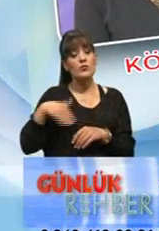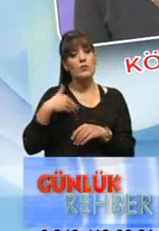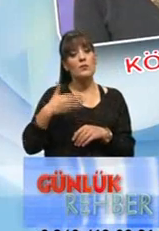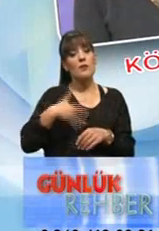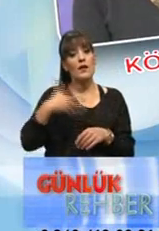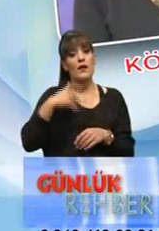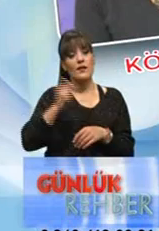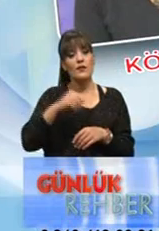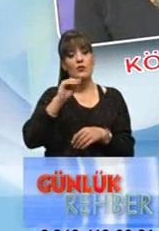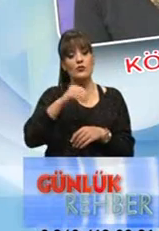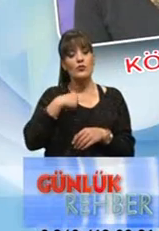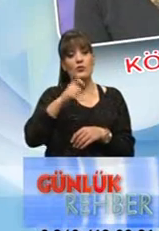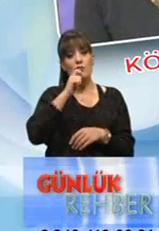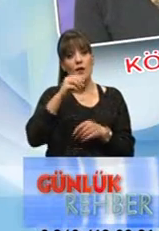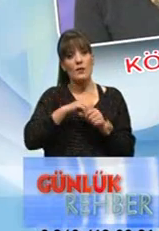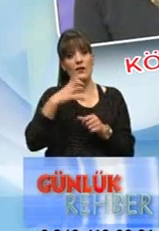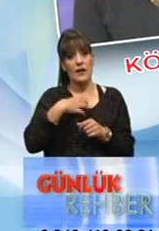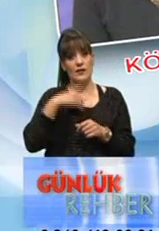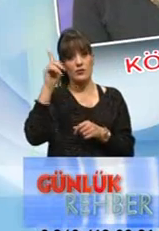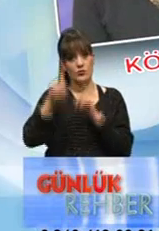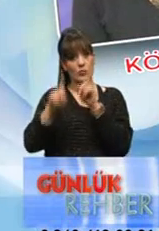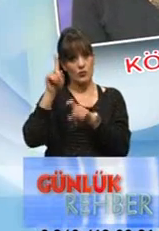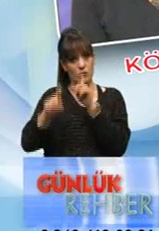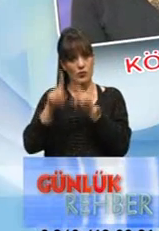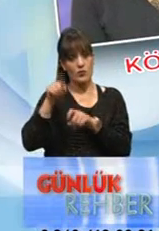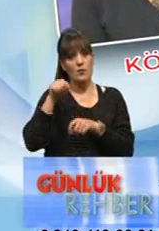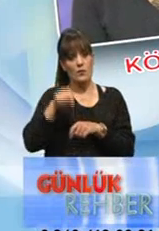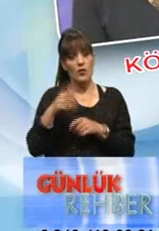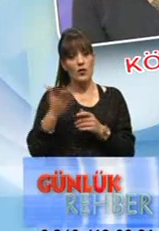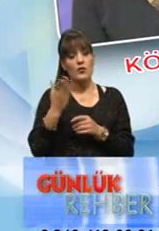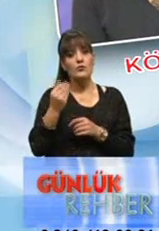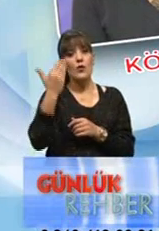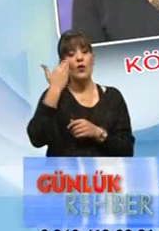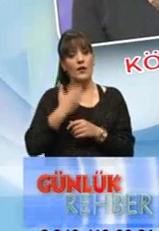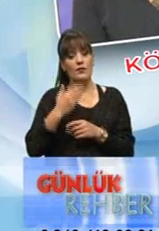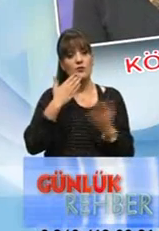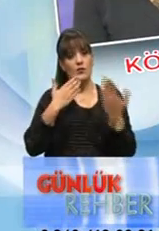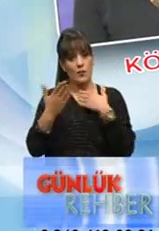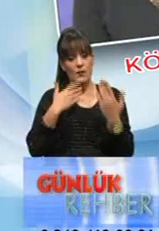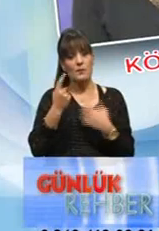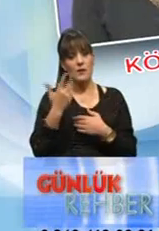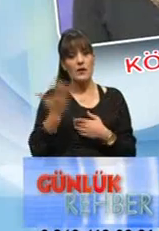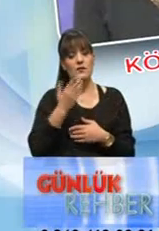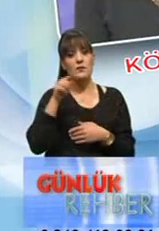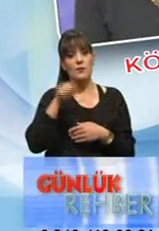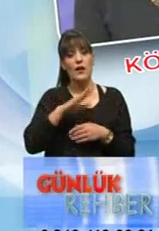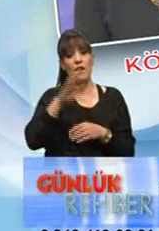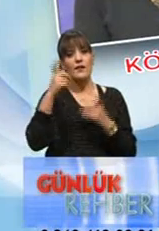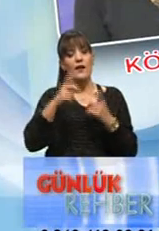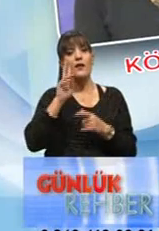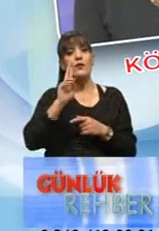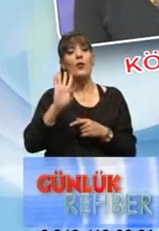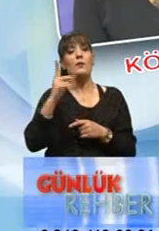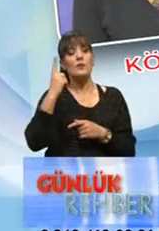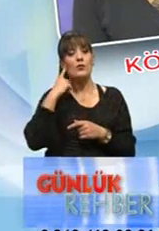ettiği soruları çocuk muhabirler kendilerine yöneltiyorlar. Hı hı. Böylelikle çok hoş sohbet. Biraz da böyle her yerde